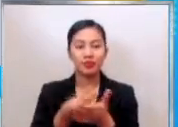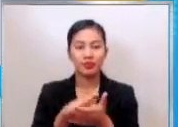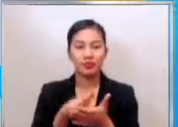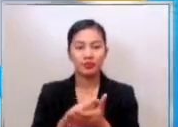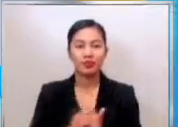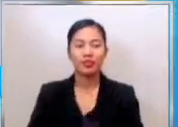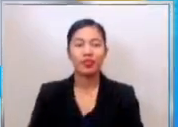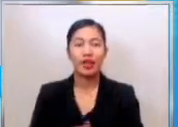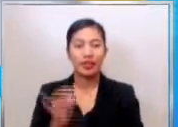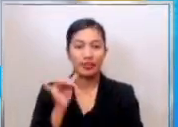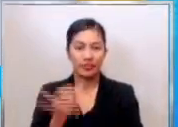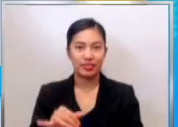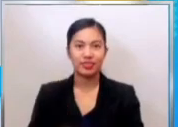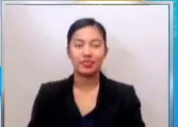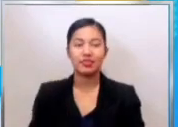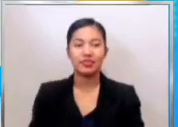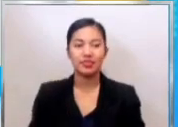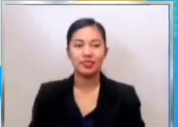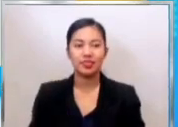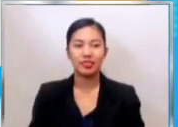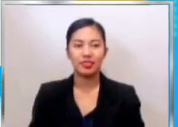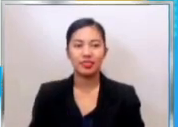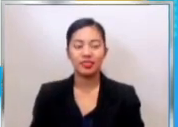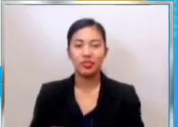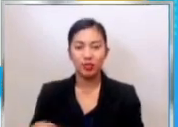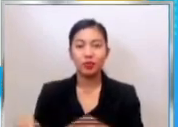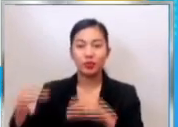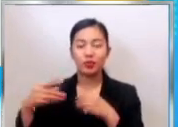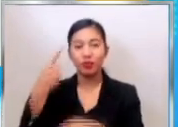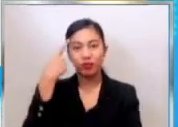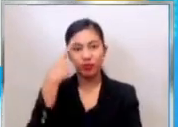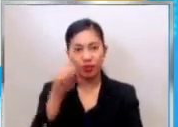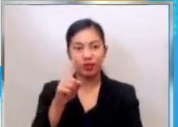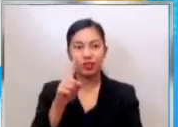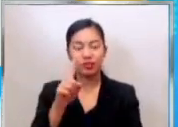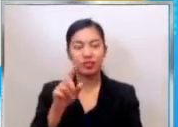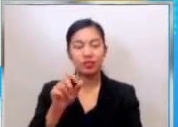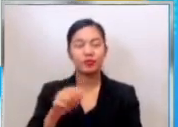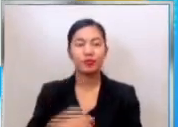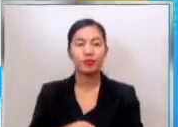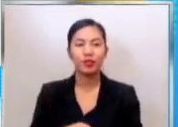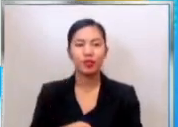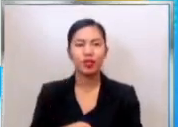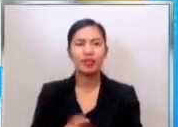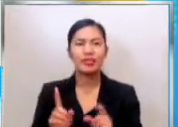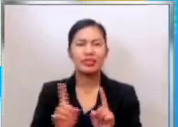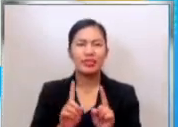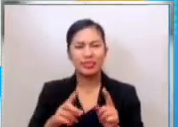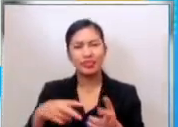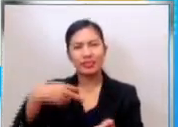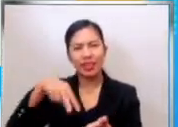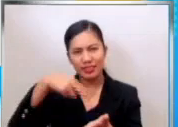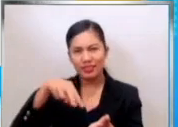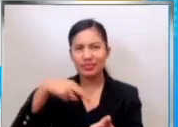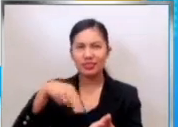Romantico sa pagsasabit ng pera sa unang sayaw ng bagong kasal o gala kung tawagin ng mga taga-Infanta.